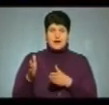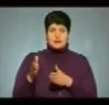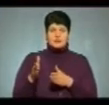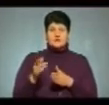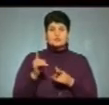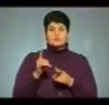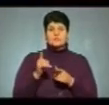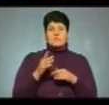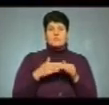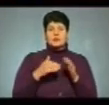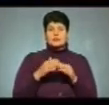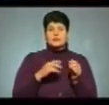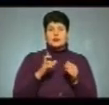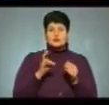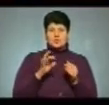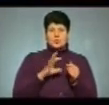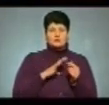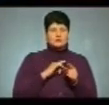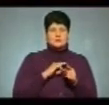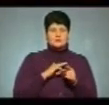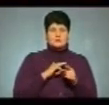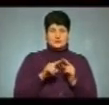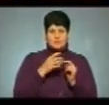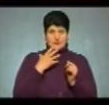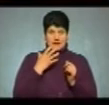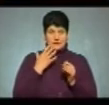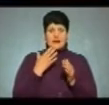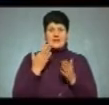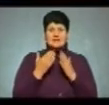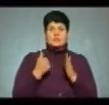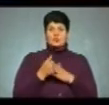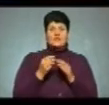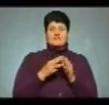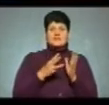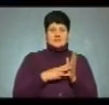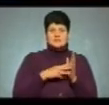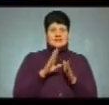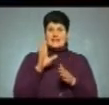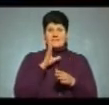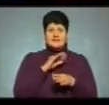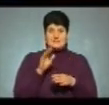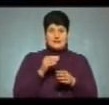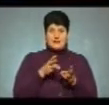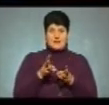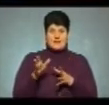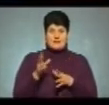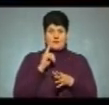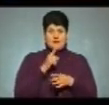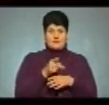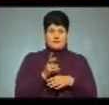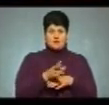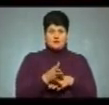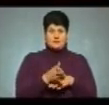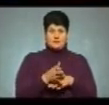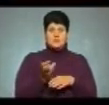нагрілося практично моментально, але навіть до 18 не встигло нагрітися, поки він прийшов.